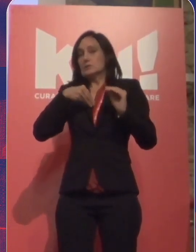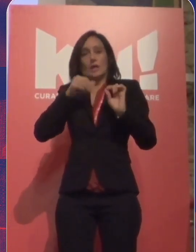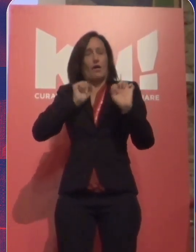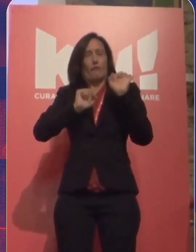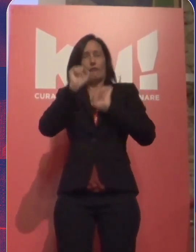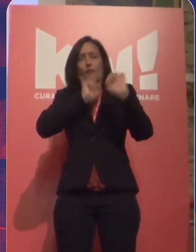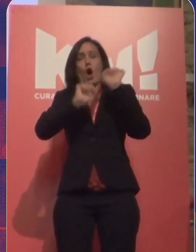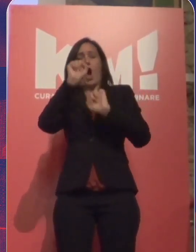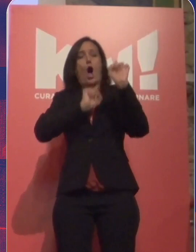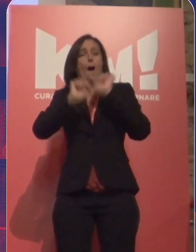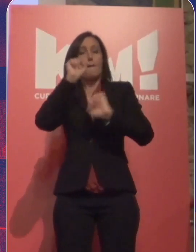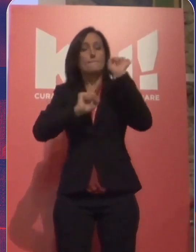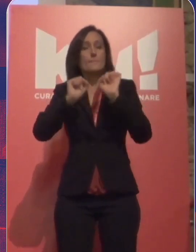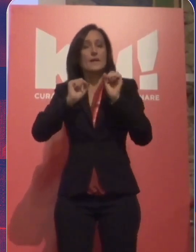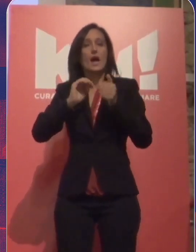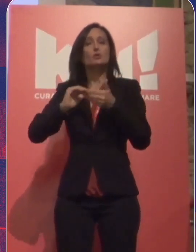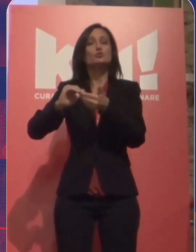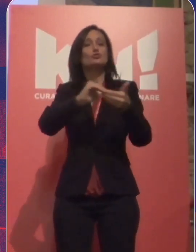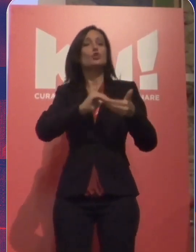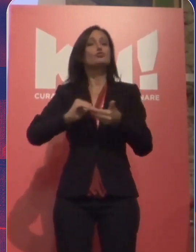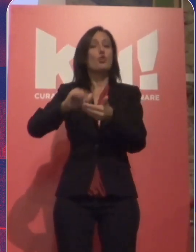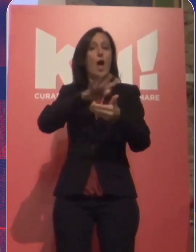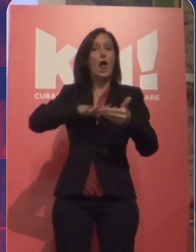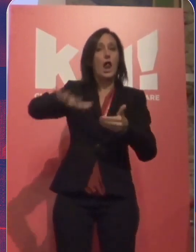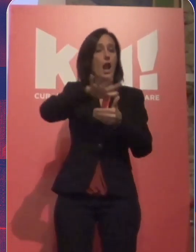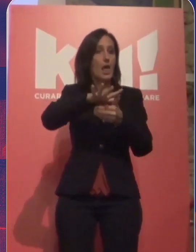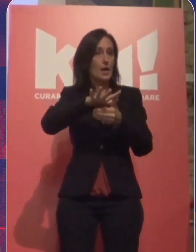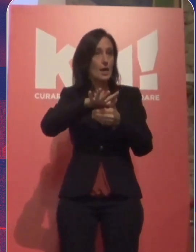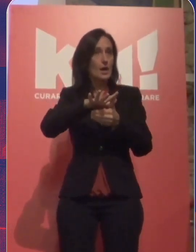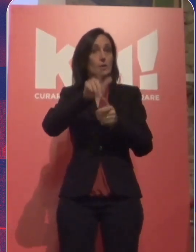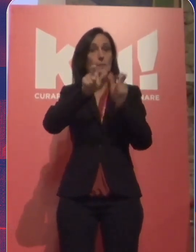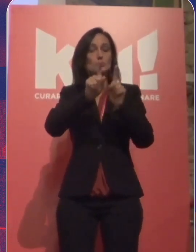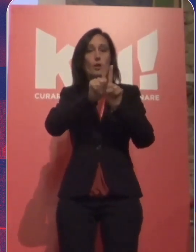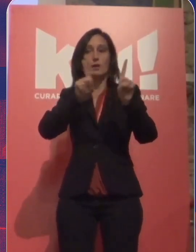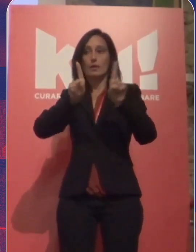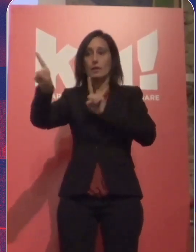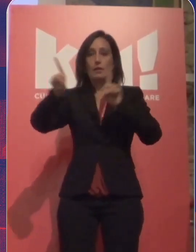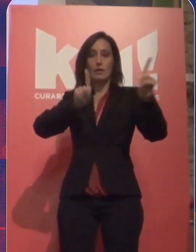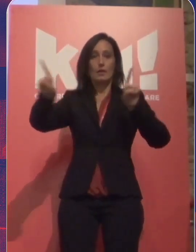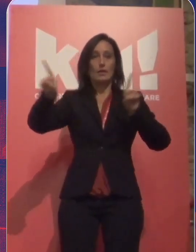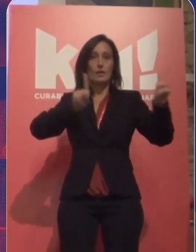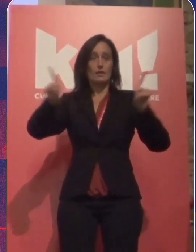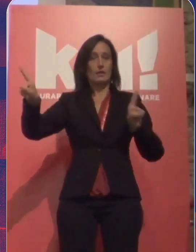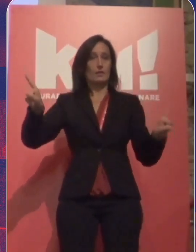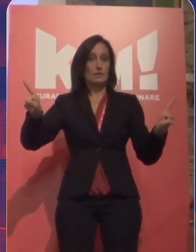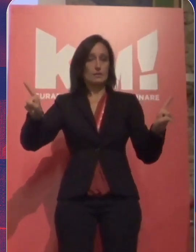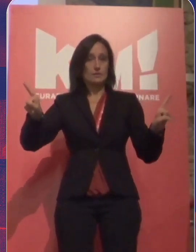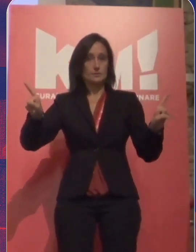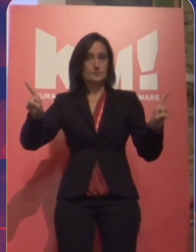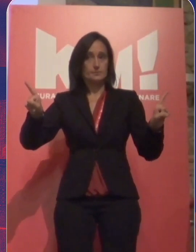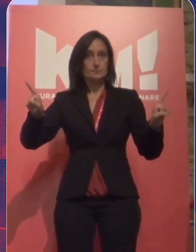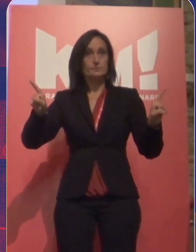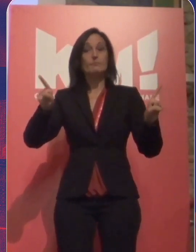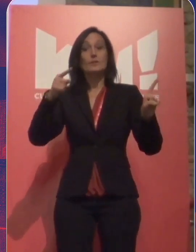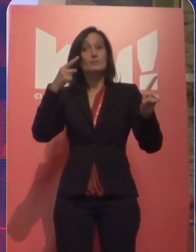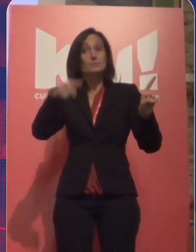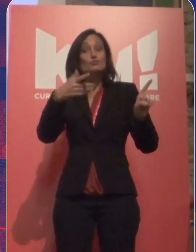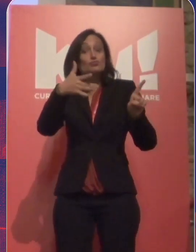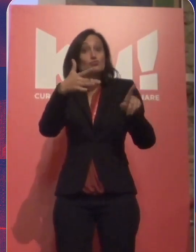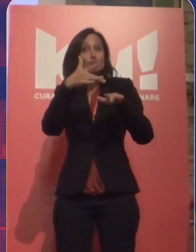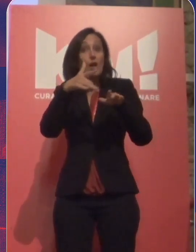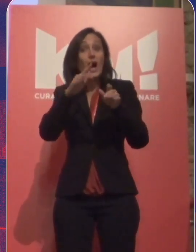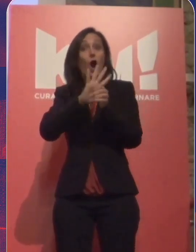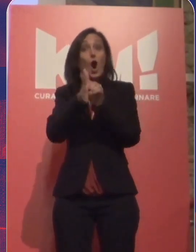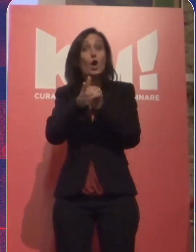sociale che avevamo già conosciuto prima del covip con l'esperienza della pandemia si è espansa è